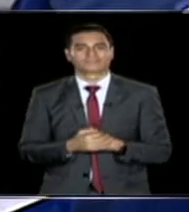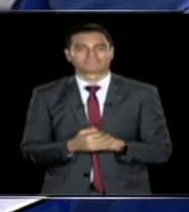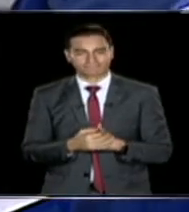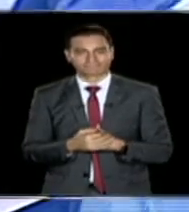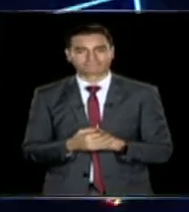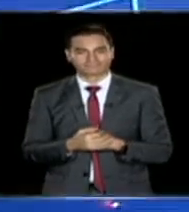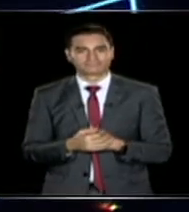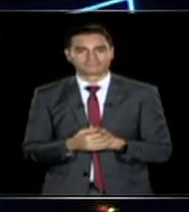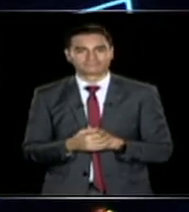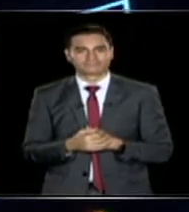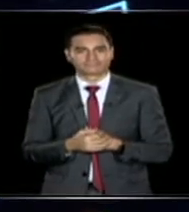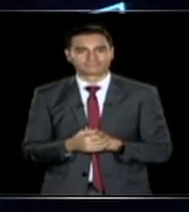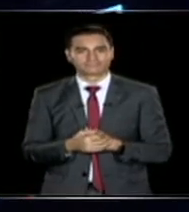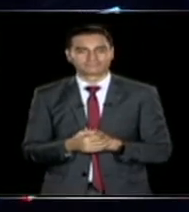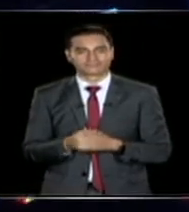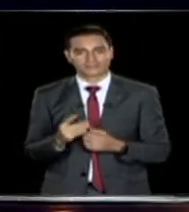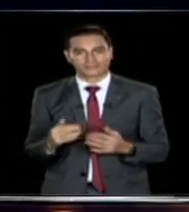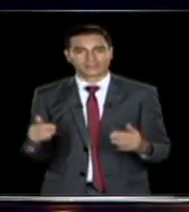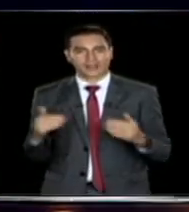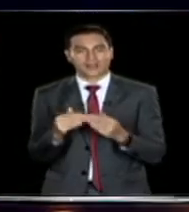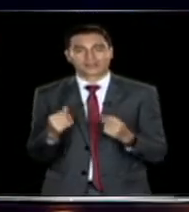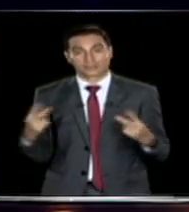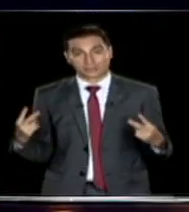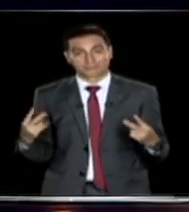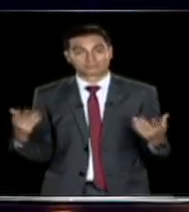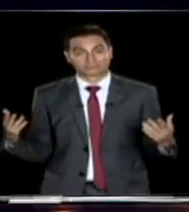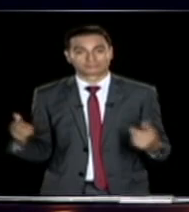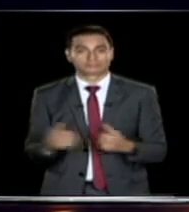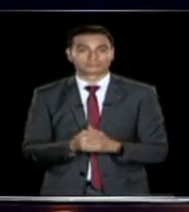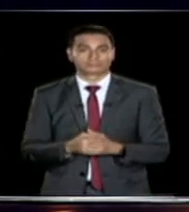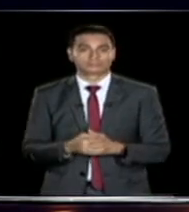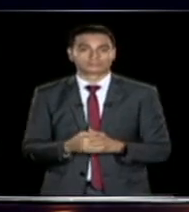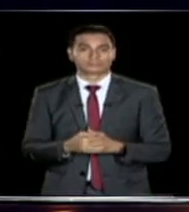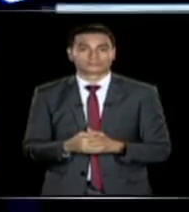اتعادل 2-2.